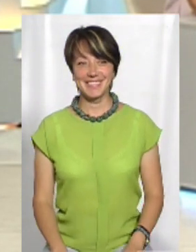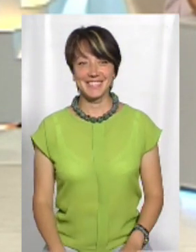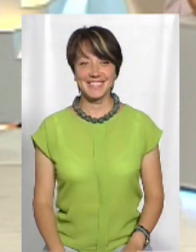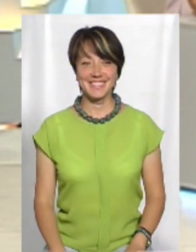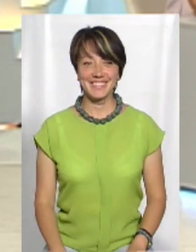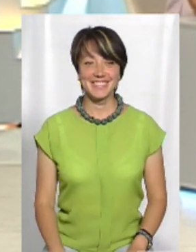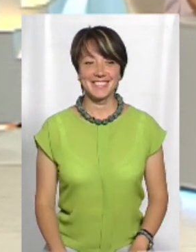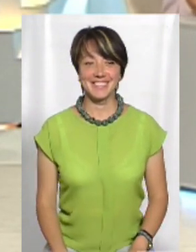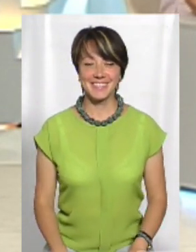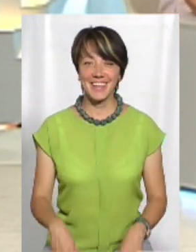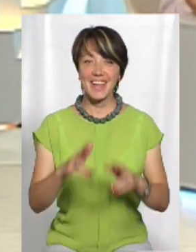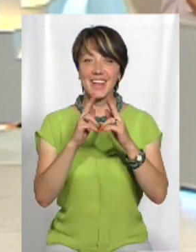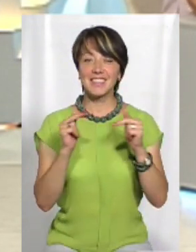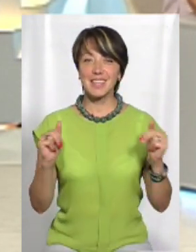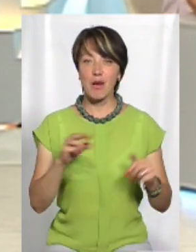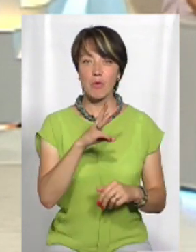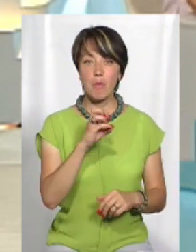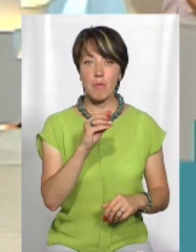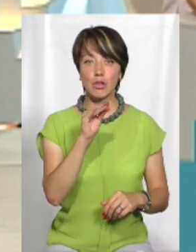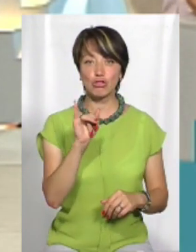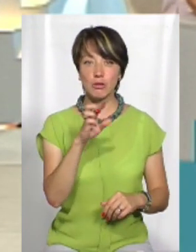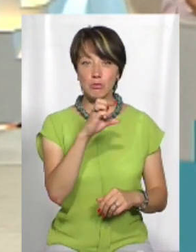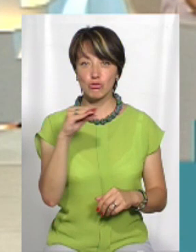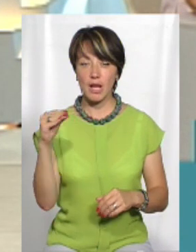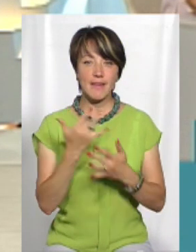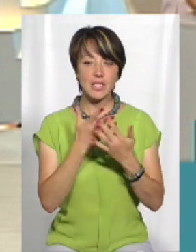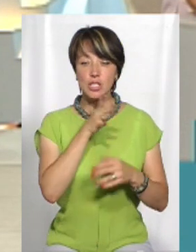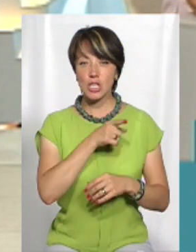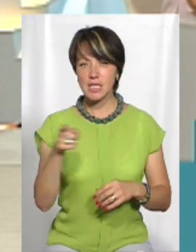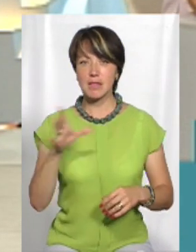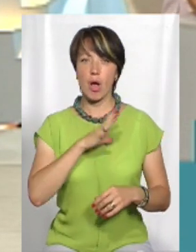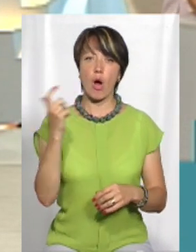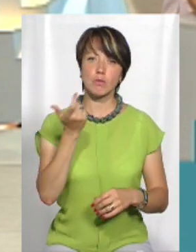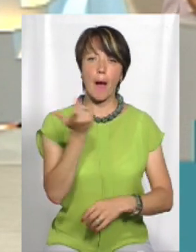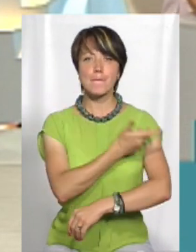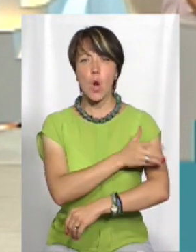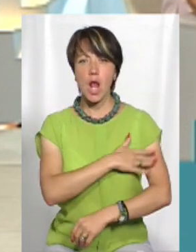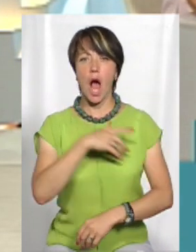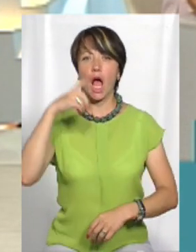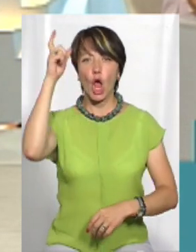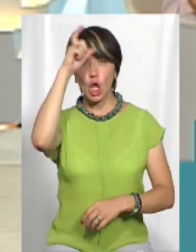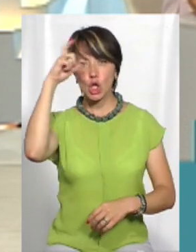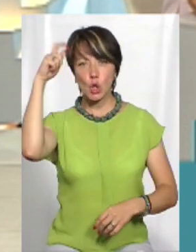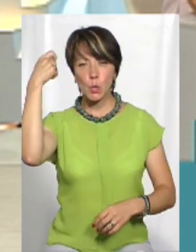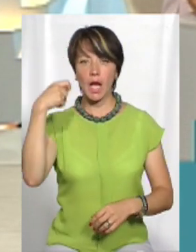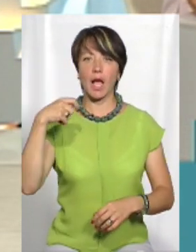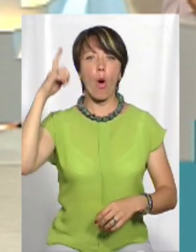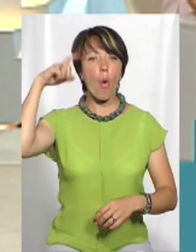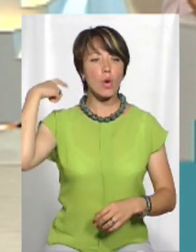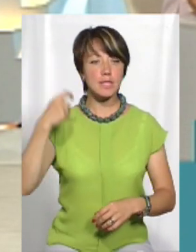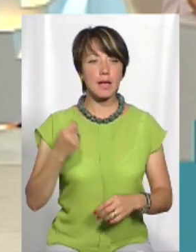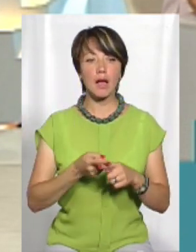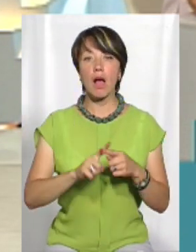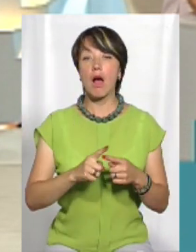Ну, у Мечевіському замку в різні часи, і ви про це згадували, господарювали і поляки, і так. турки, і козаки. От так.